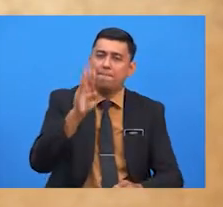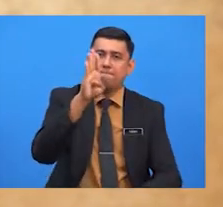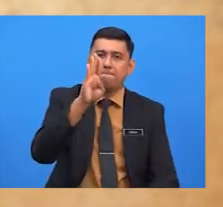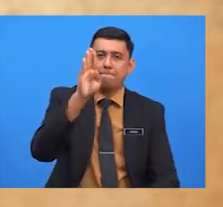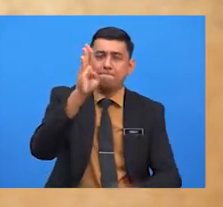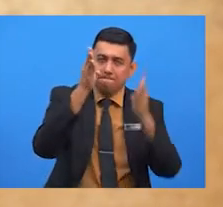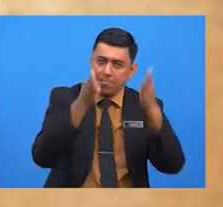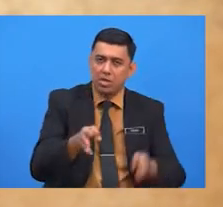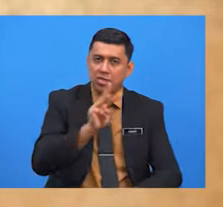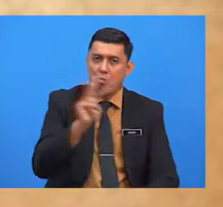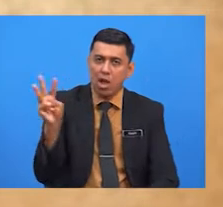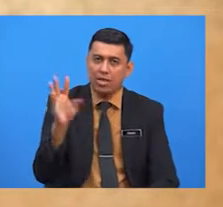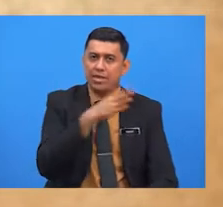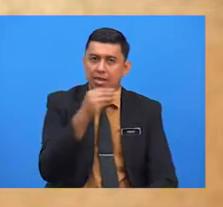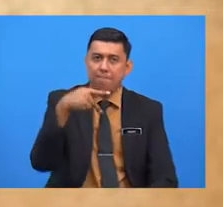bangsawan dan pendeta.